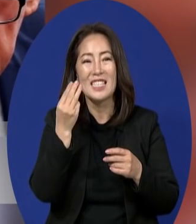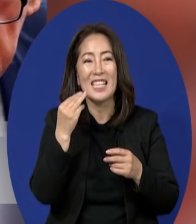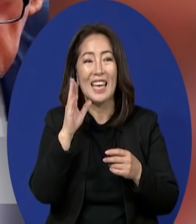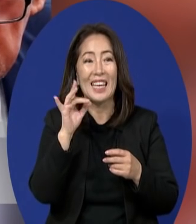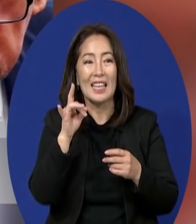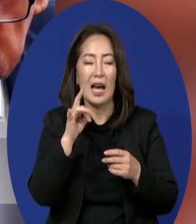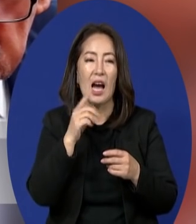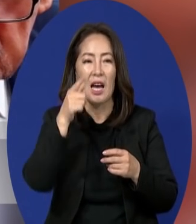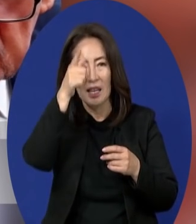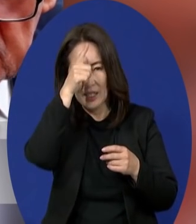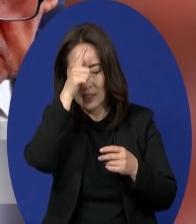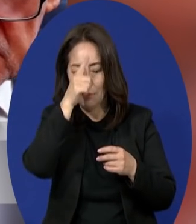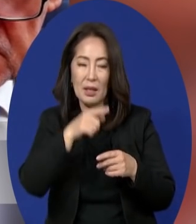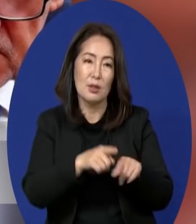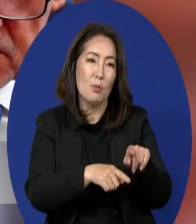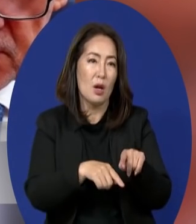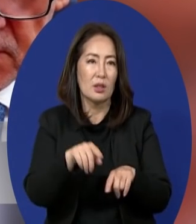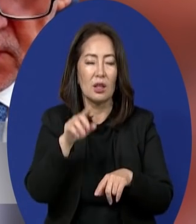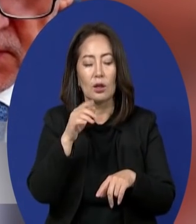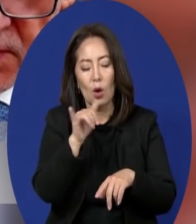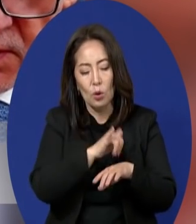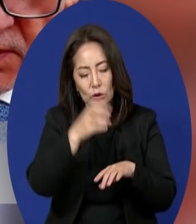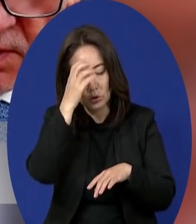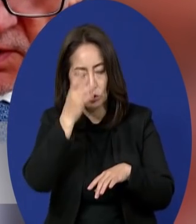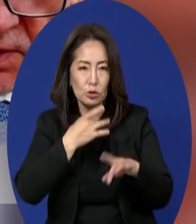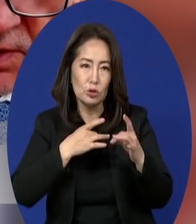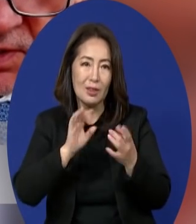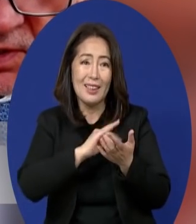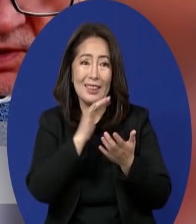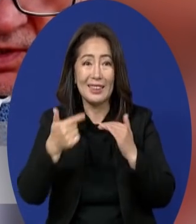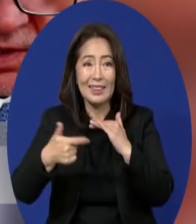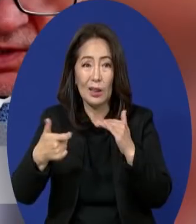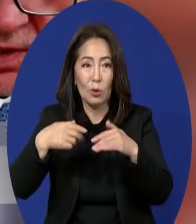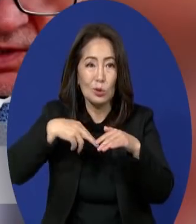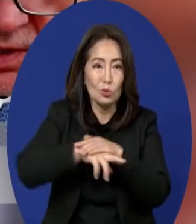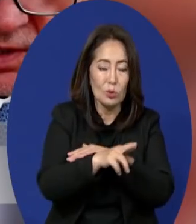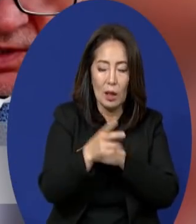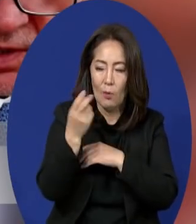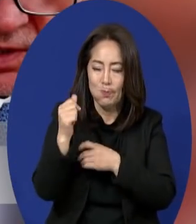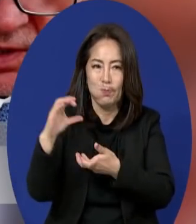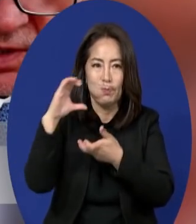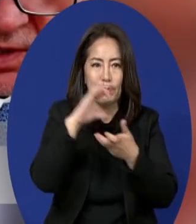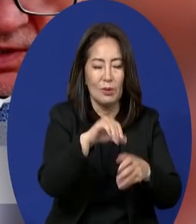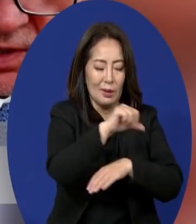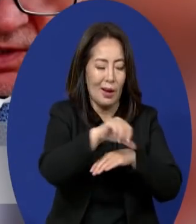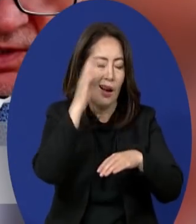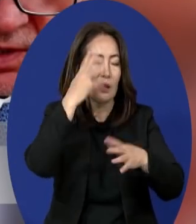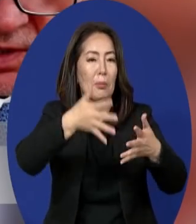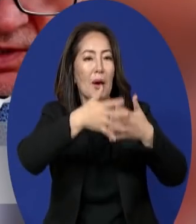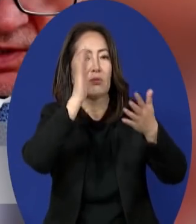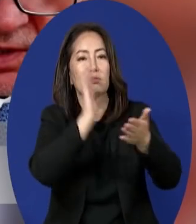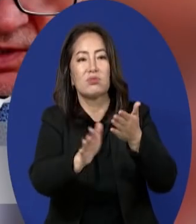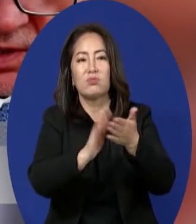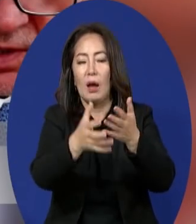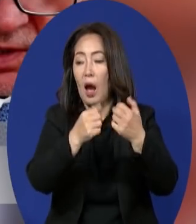модель Клаудиа Шифер зэрэг улс төр урлаг соёлын алдартнууд татвараас зайлсхийж офшор бүсээр дамжуулан хилийн чангад үл хөдлөх хөрөнгө